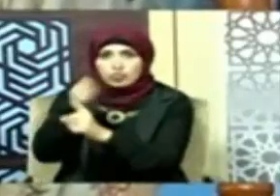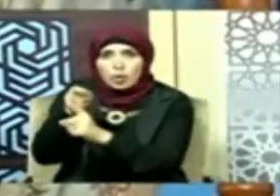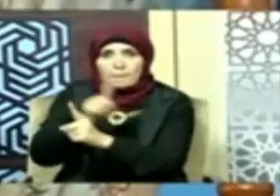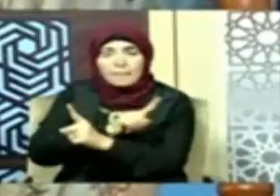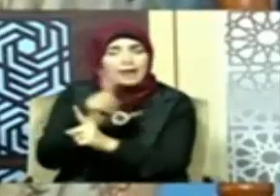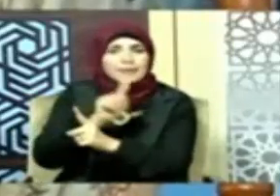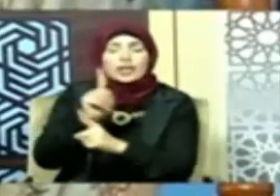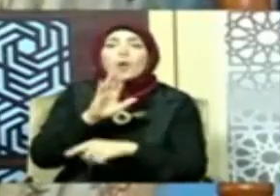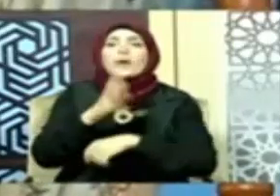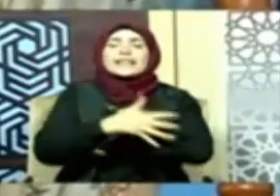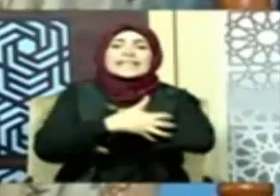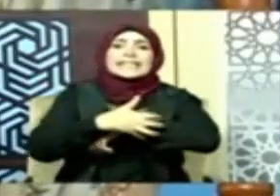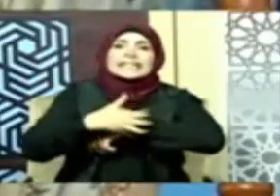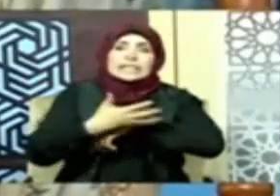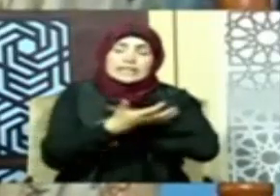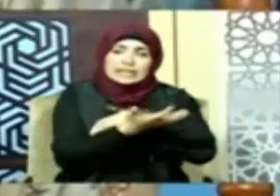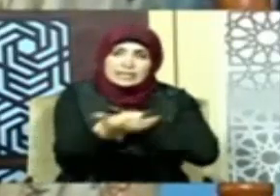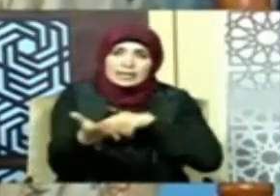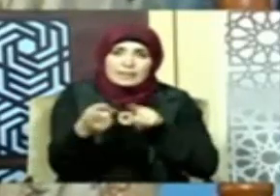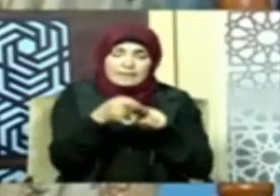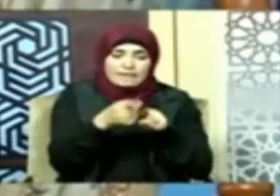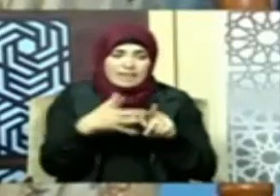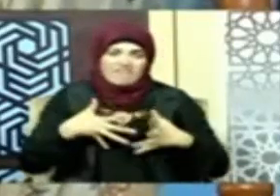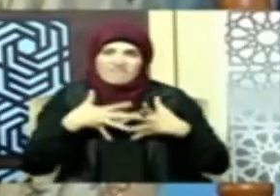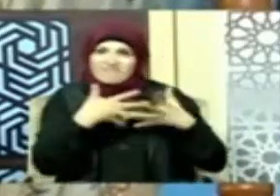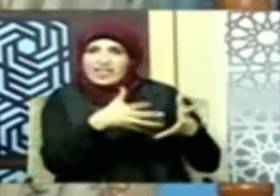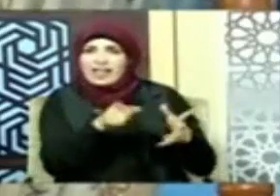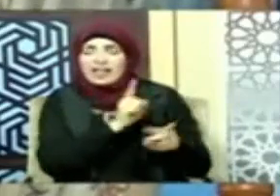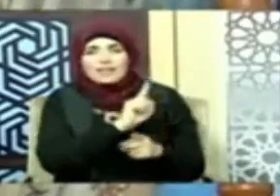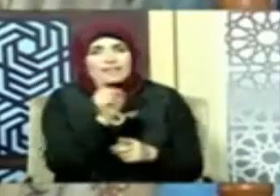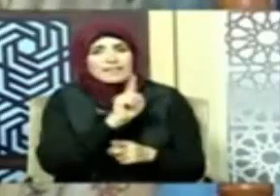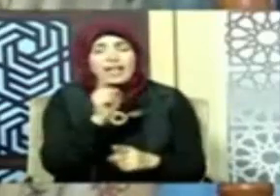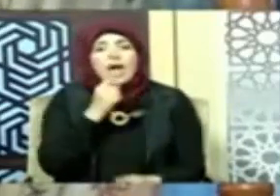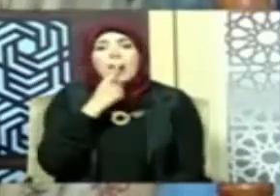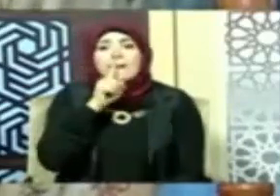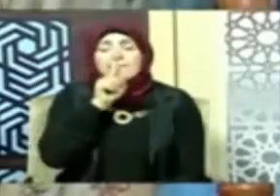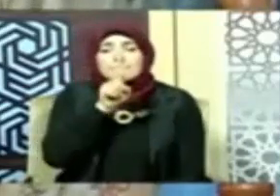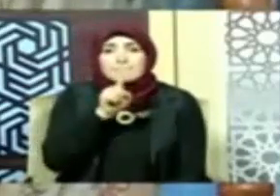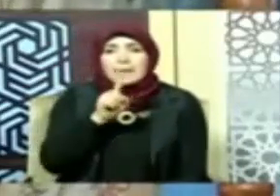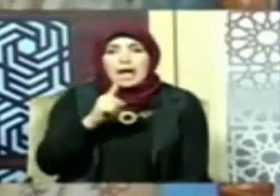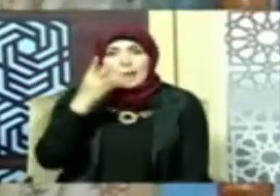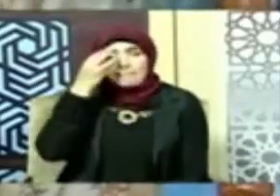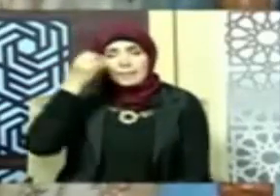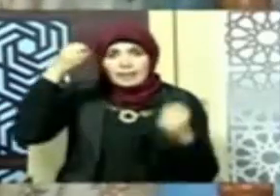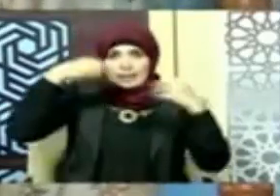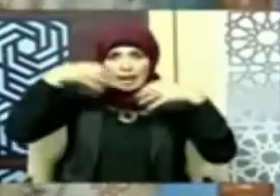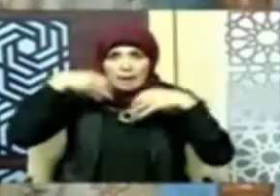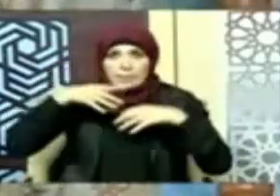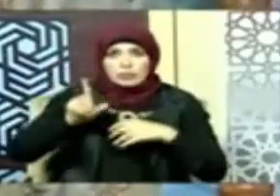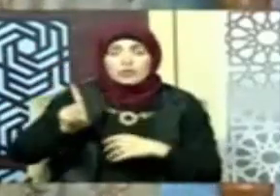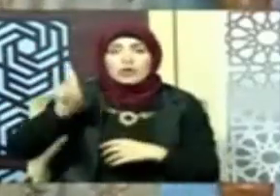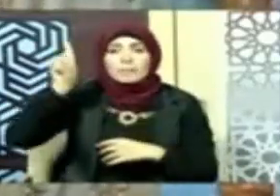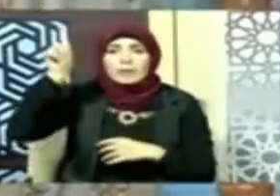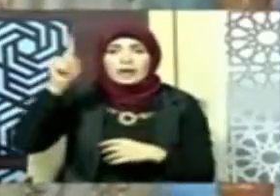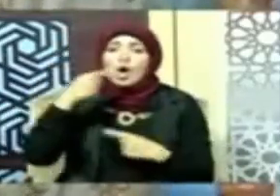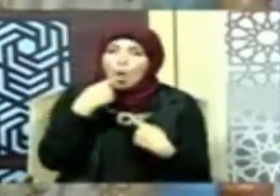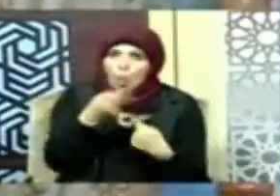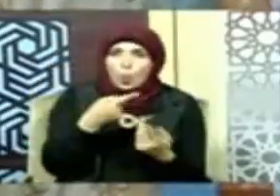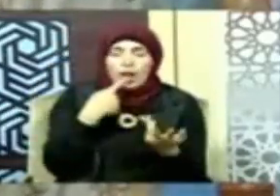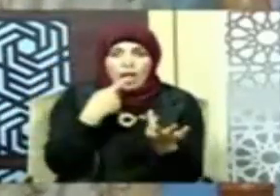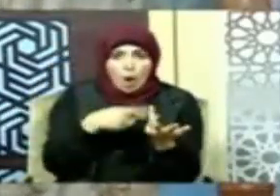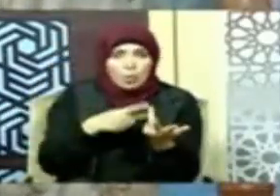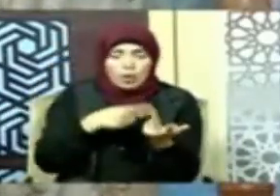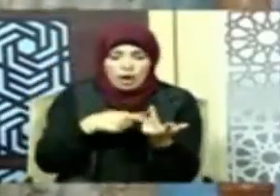تنهر، وأما بنعمة ربك فحدث. نعمة الله،